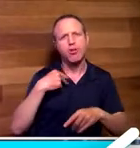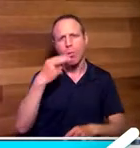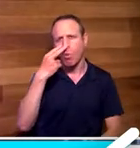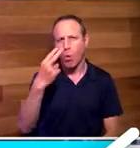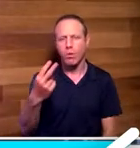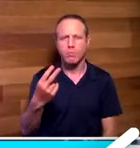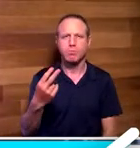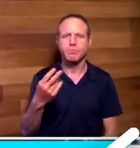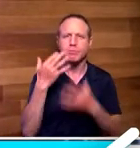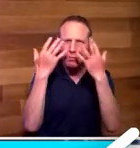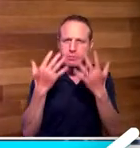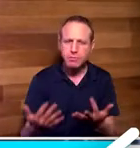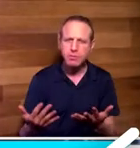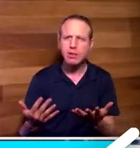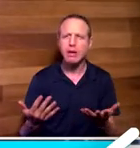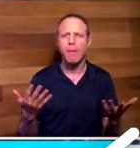רואים